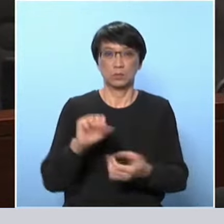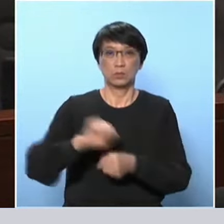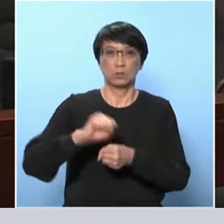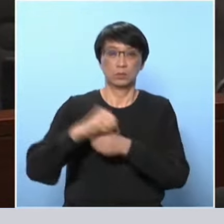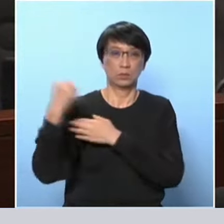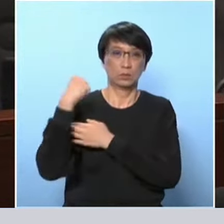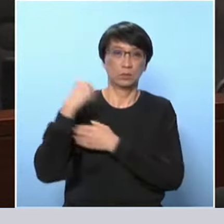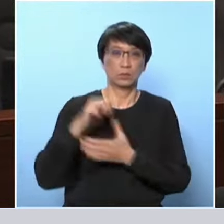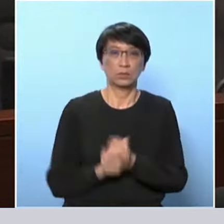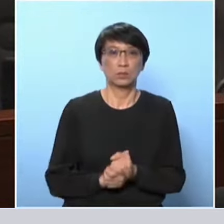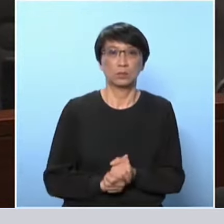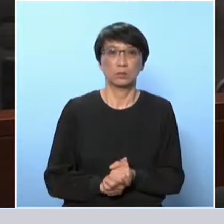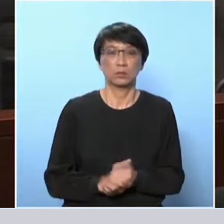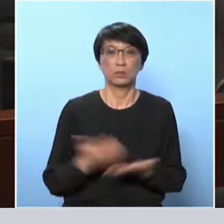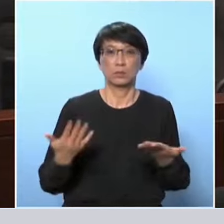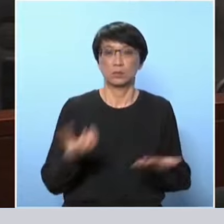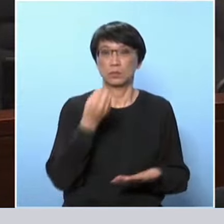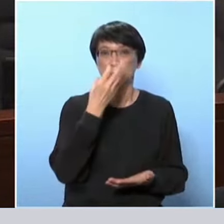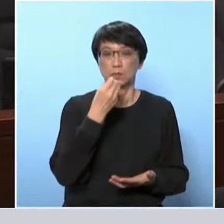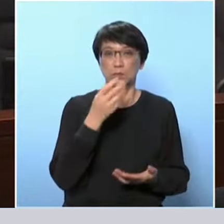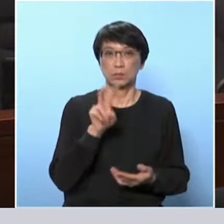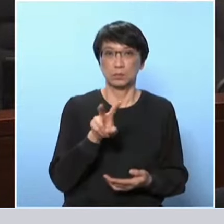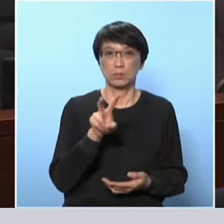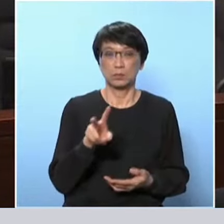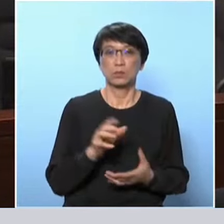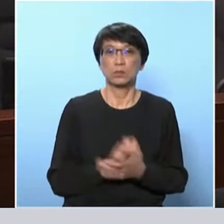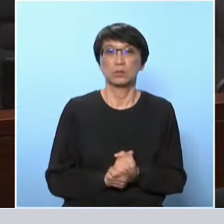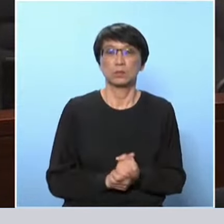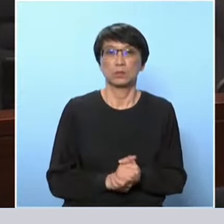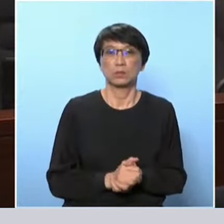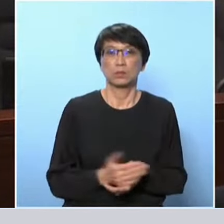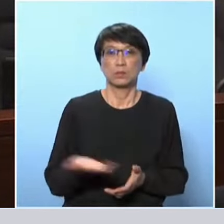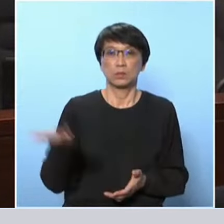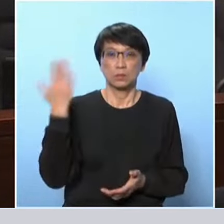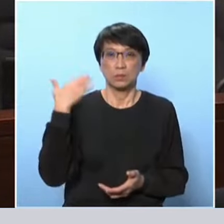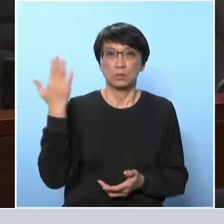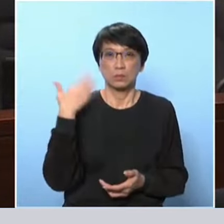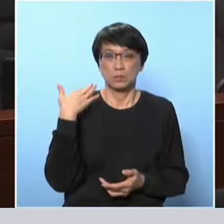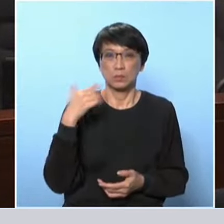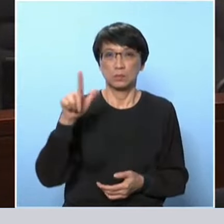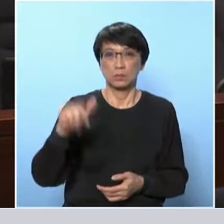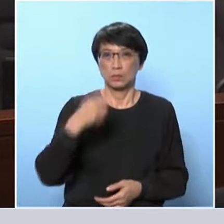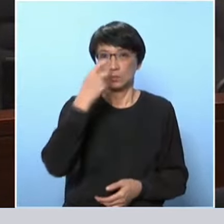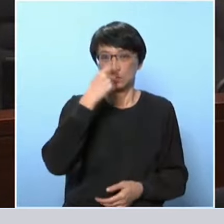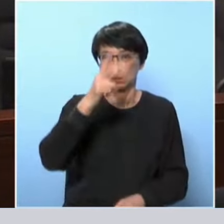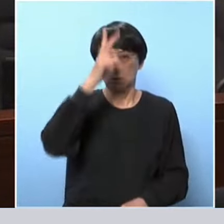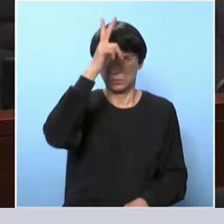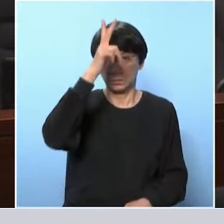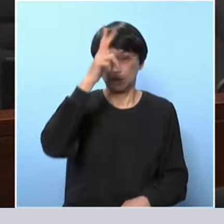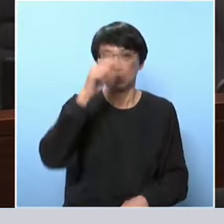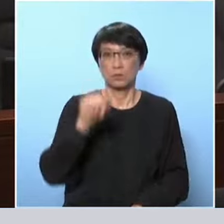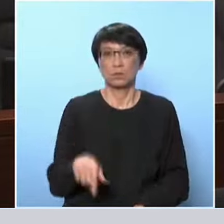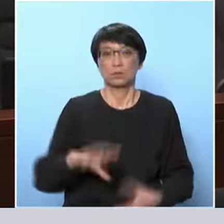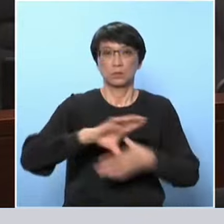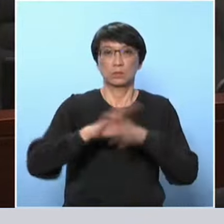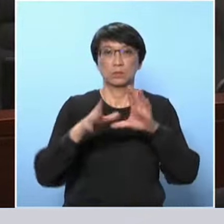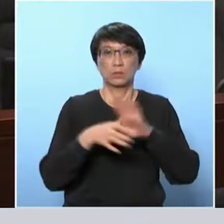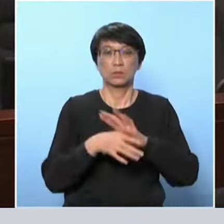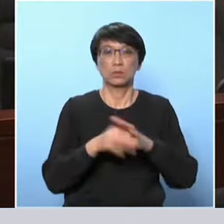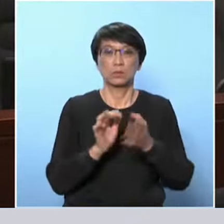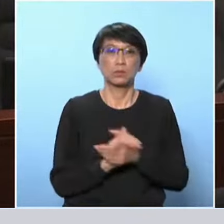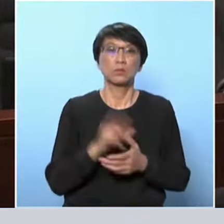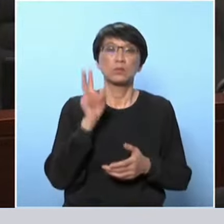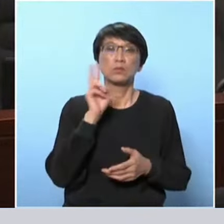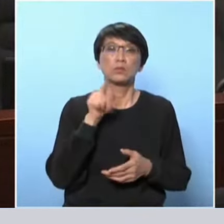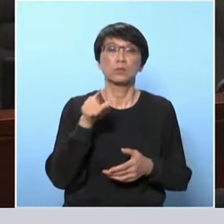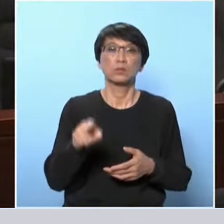動力。咁回向香港啦，我想睇翻即係其實港英時代咧，當時嘅政府係將文化視為咧可以